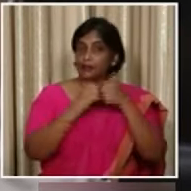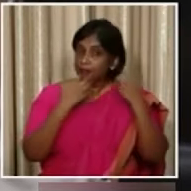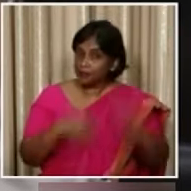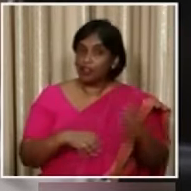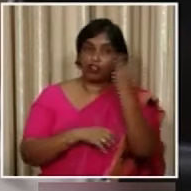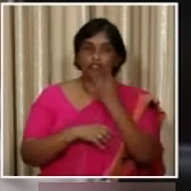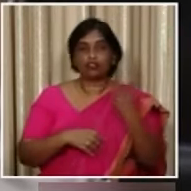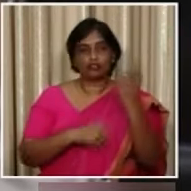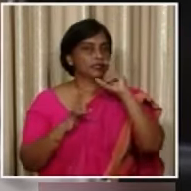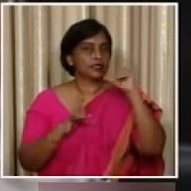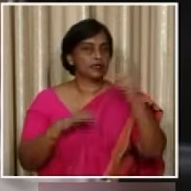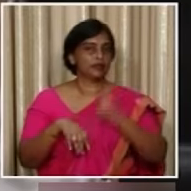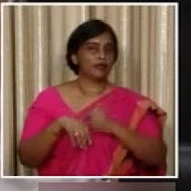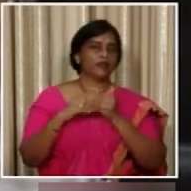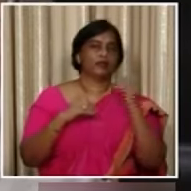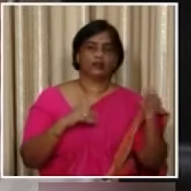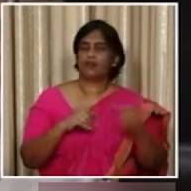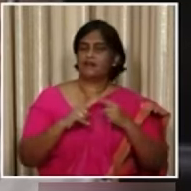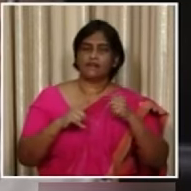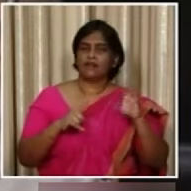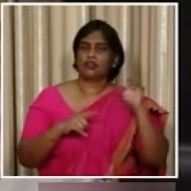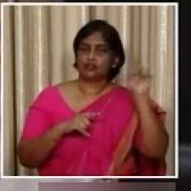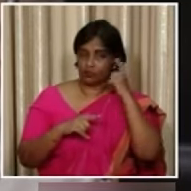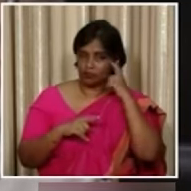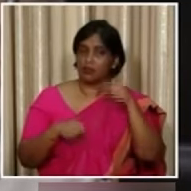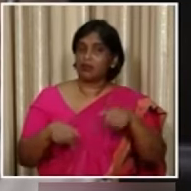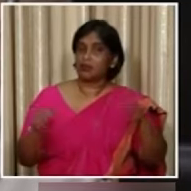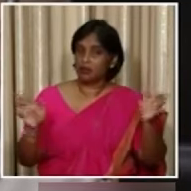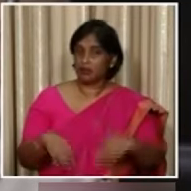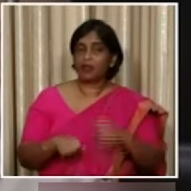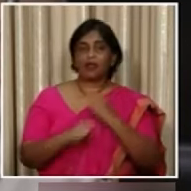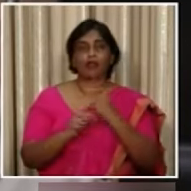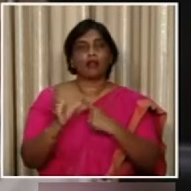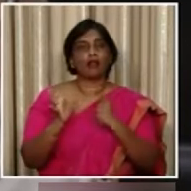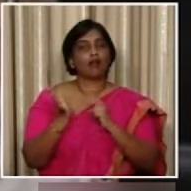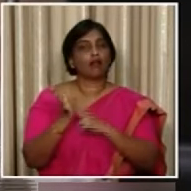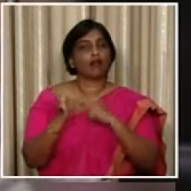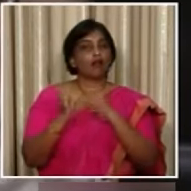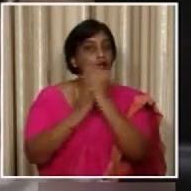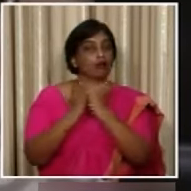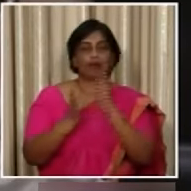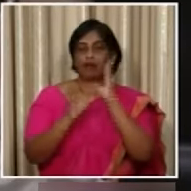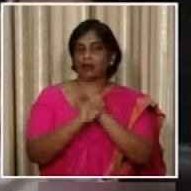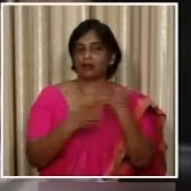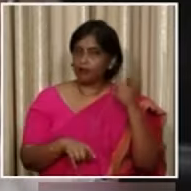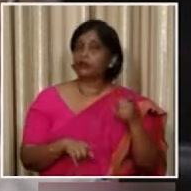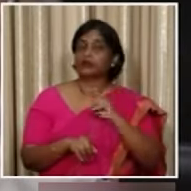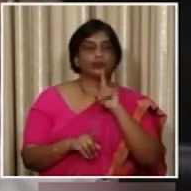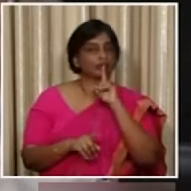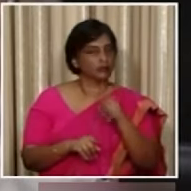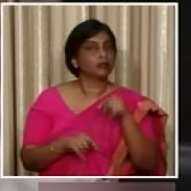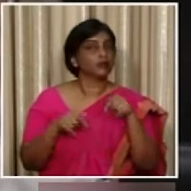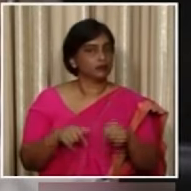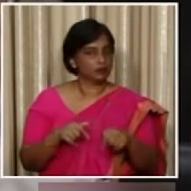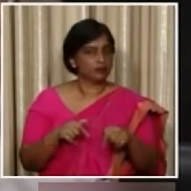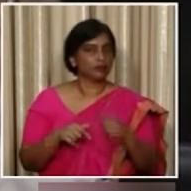තුනම ඉදිරිපත් කරන්න කියලා. වෙන එකක් නෙමෙයි. එතුමා දන්නවා නම් තාම ගානාවේ කොන්දේසියොත් පිට කළා නෑ. කොහෙන් ගන්නවද කියලා මන් දන්නේ නෑ. දැන් අපි